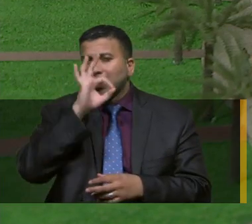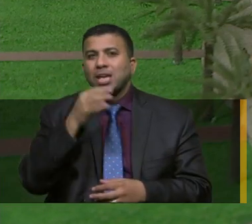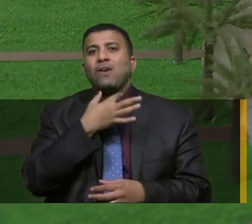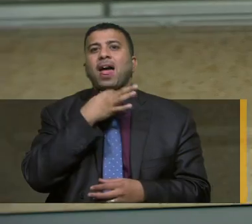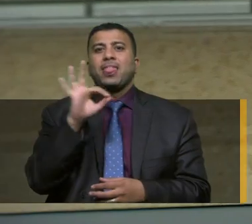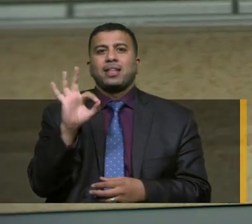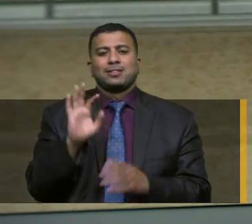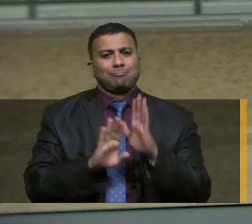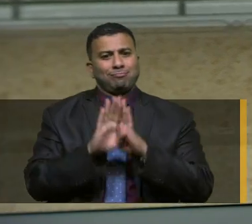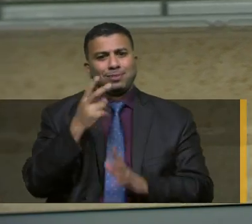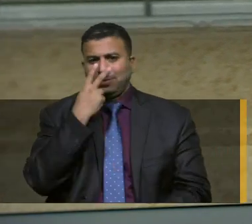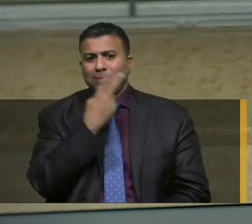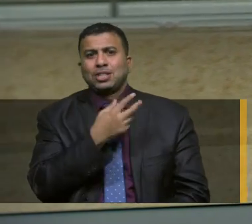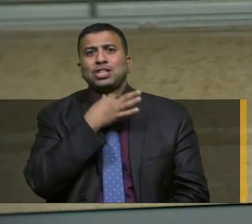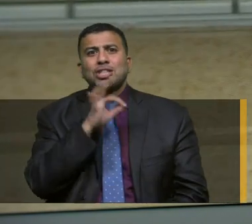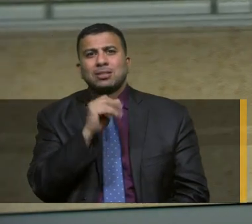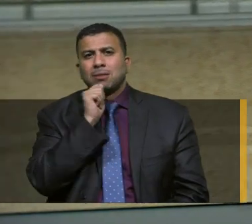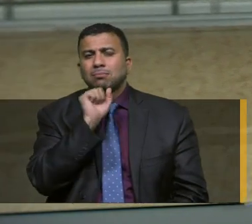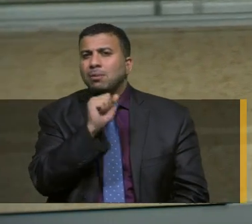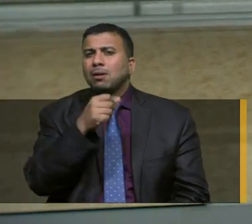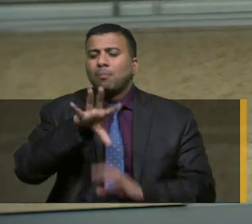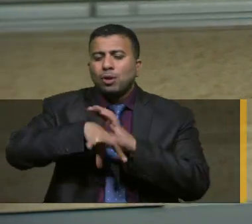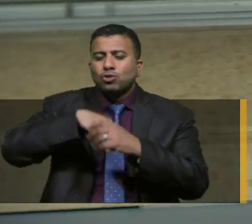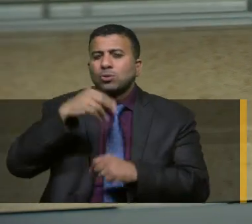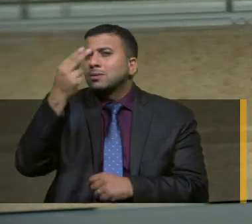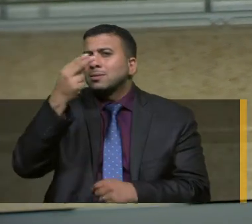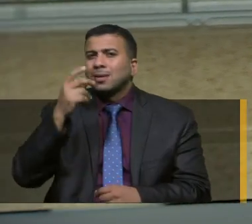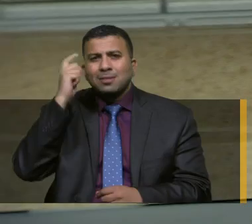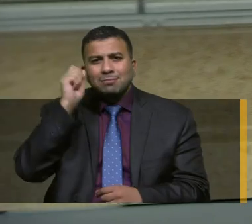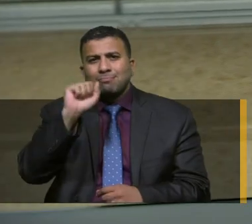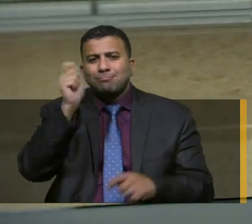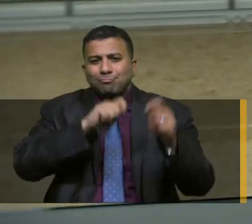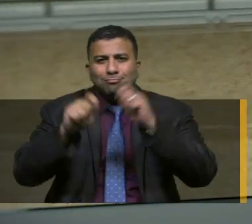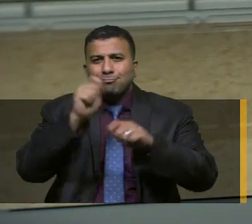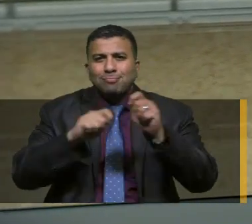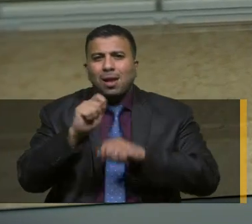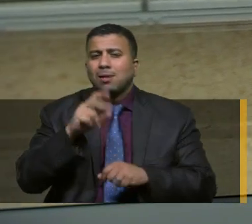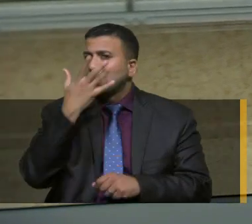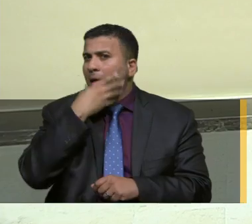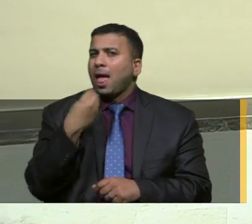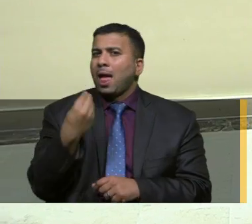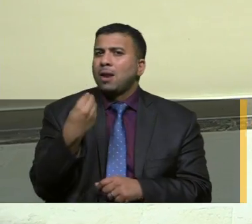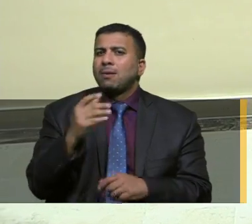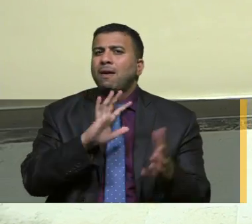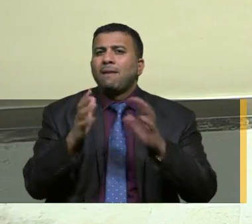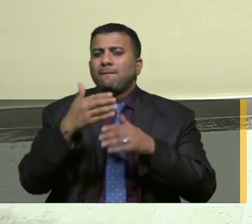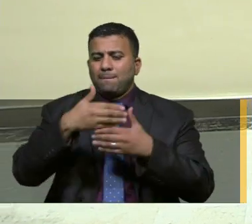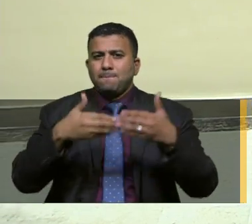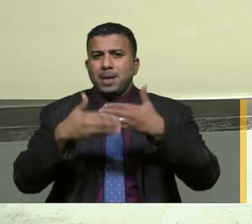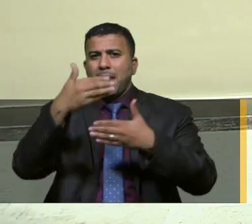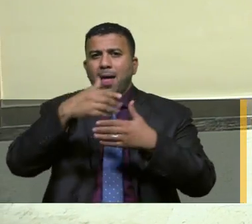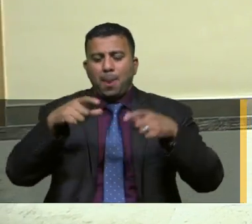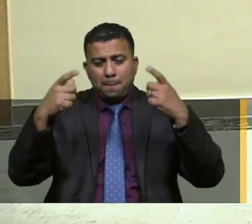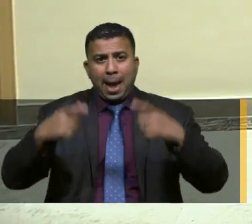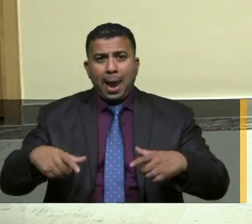والحديثة. ويهدف المشروع الفني إلى رصد واستلهام العناصر التصميمية والقيم الجمالية في أساليب فنون البناء